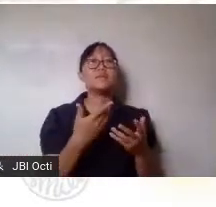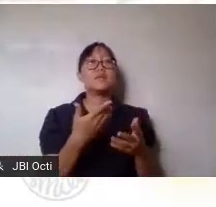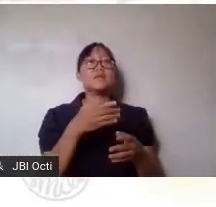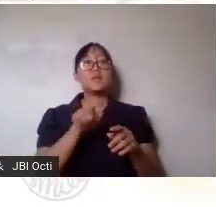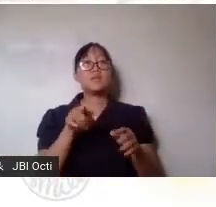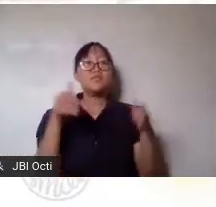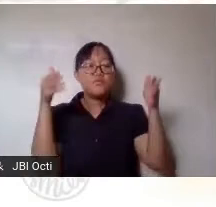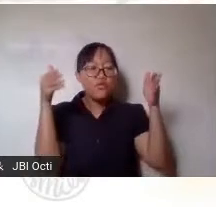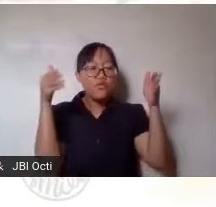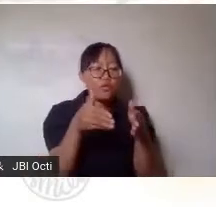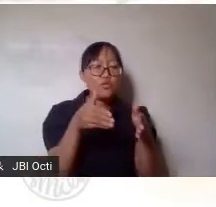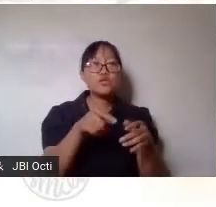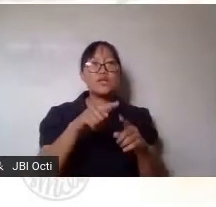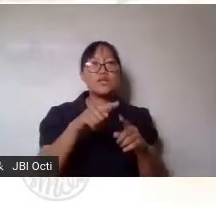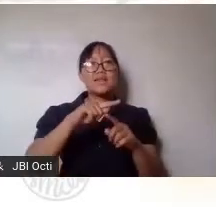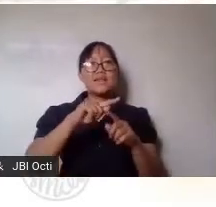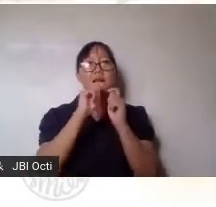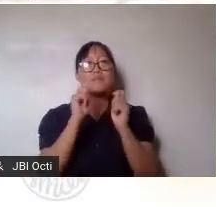berikutnya.